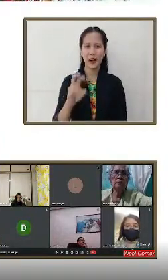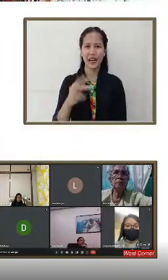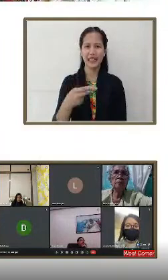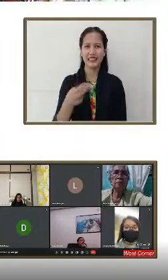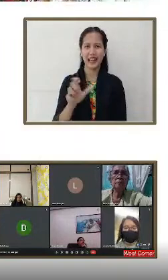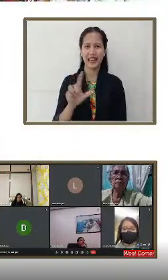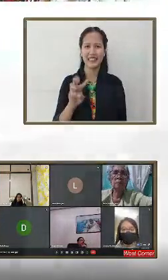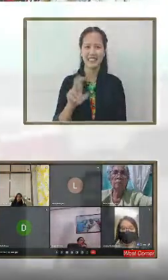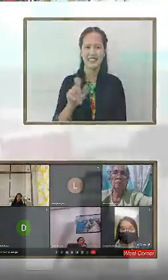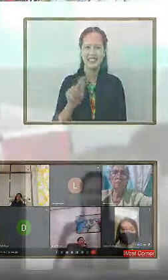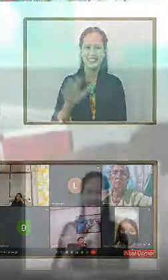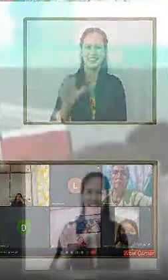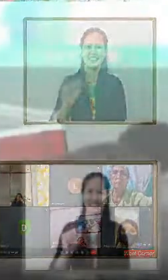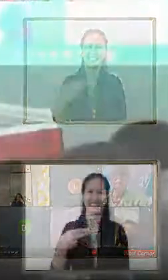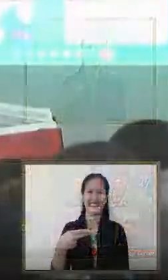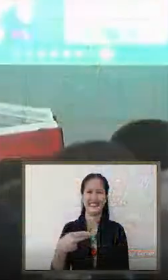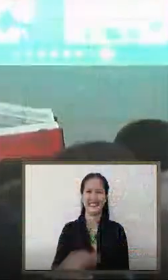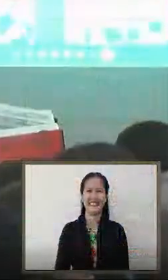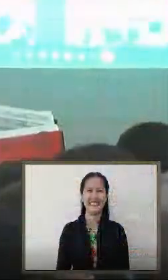sir.